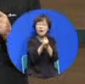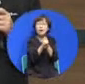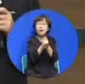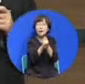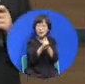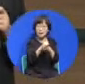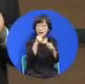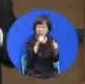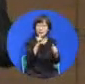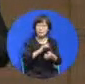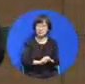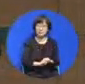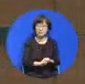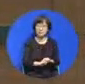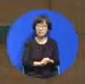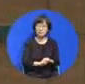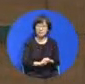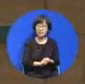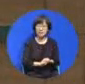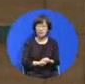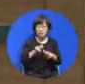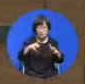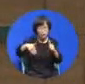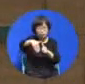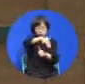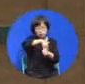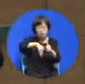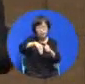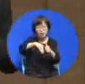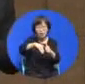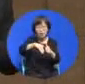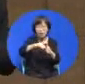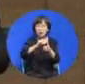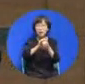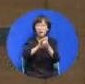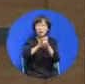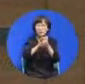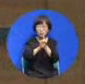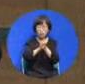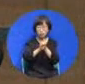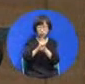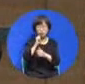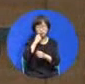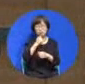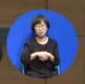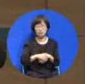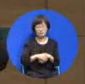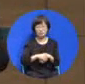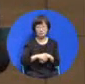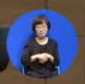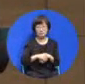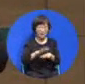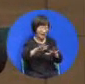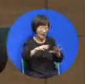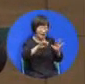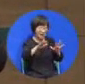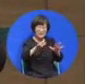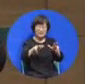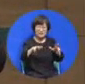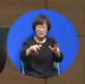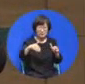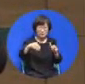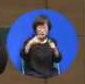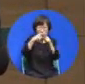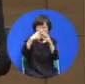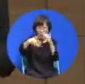teams, in groups, and really pray. There's no place to pray. 우리 아이들만 같이 기도, 기도가 뭐며? 뭐 이게 할 수가 없다니까. There's